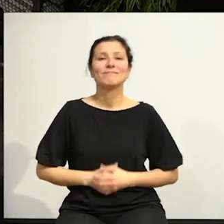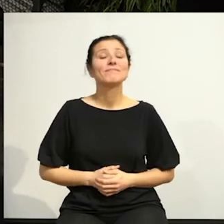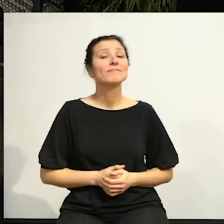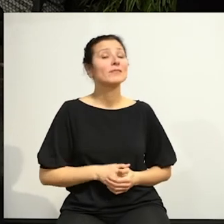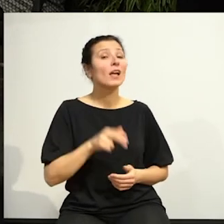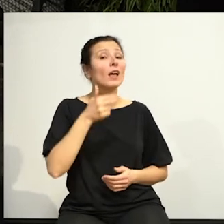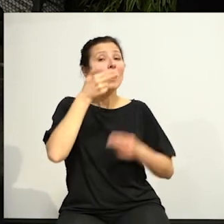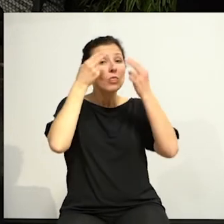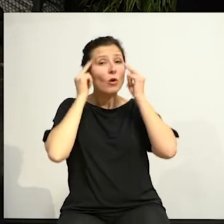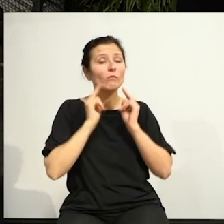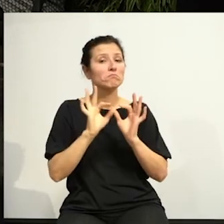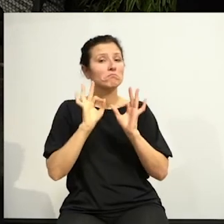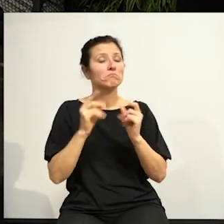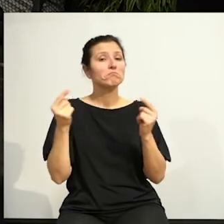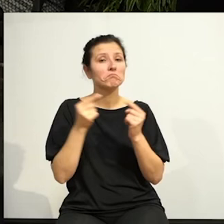dobrze nadaje